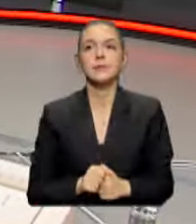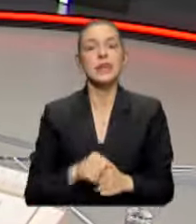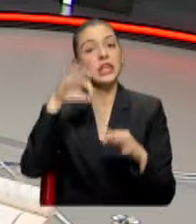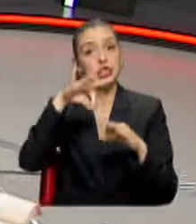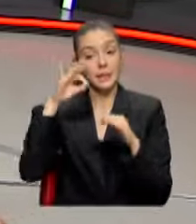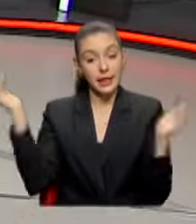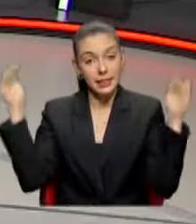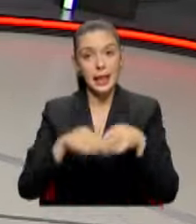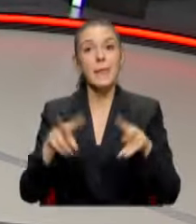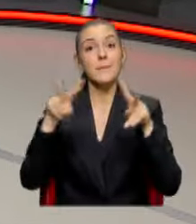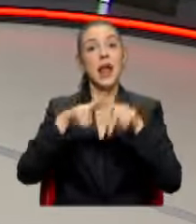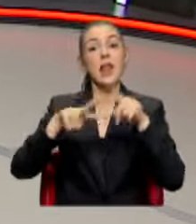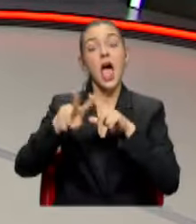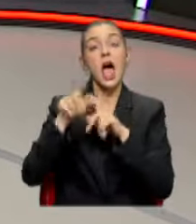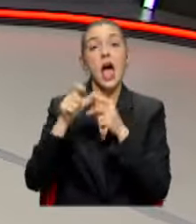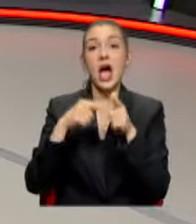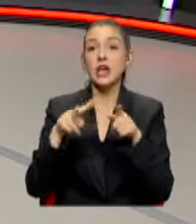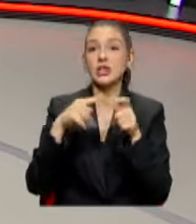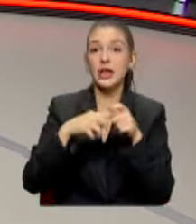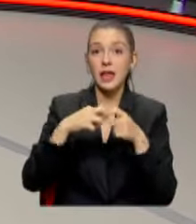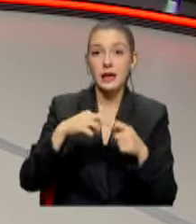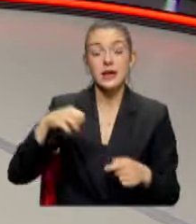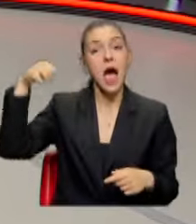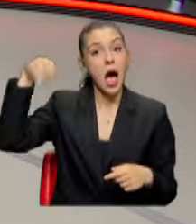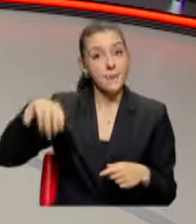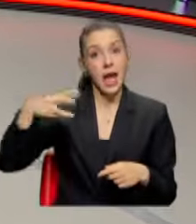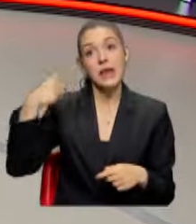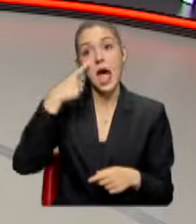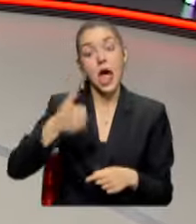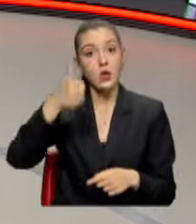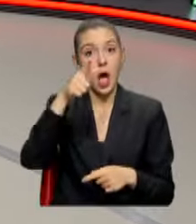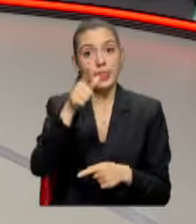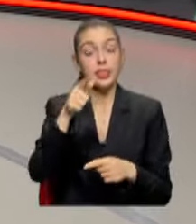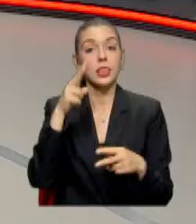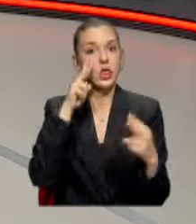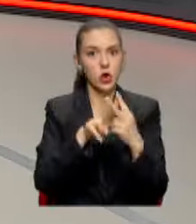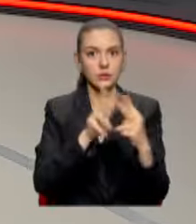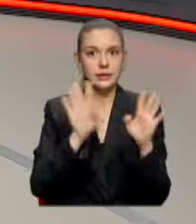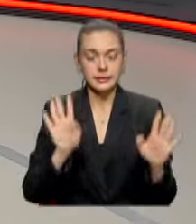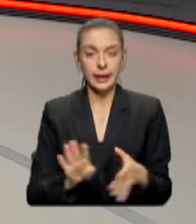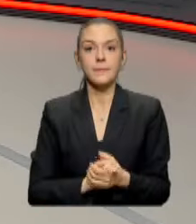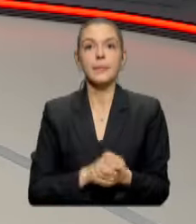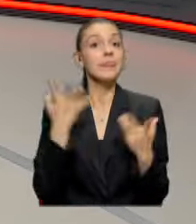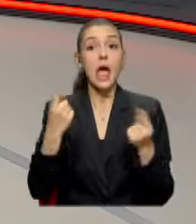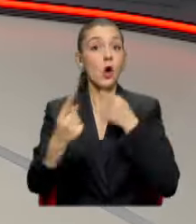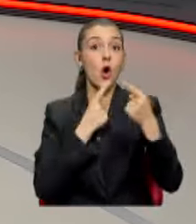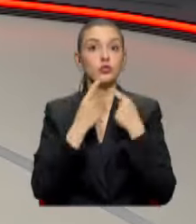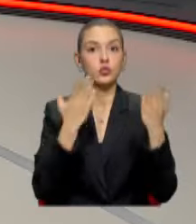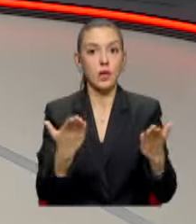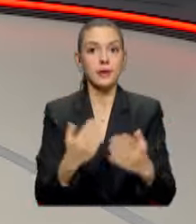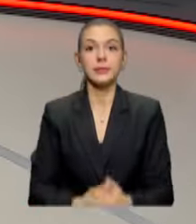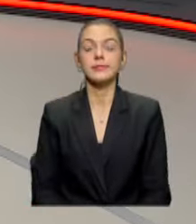Şimdi gelelim Meral Akşener Cumhurbaşkanı Erdoğan AK Parti Genel Başkanı Erdoğan görüşmesine merak edilen şu Ne